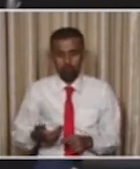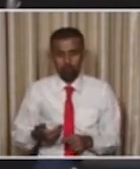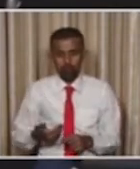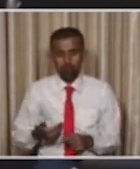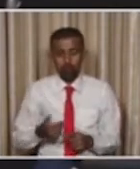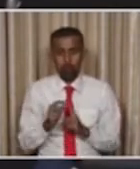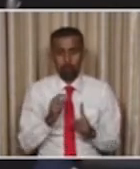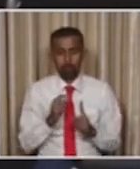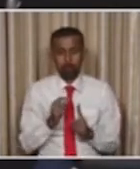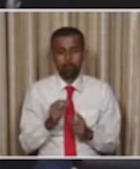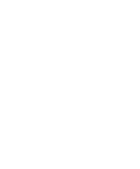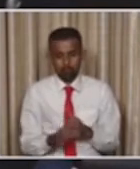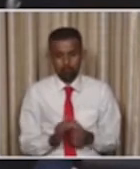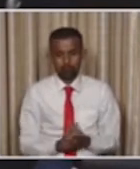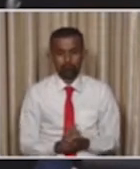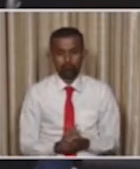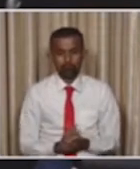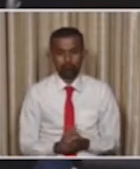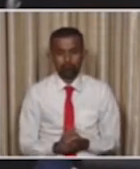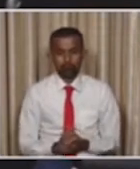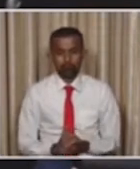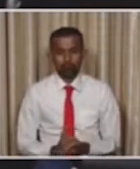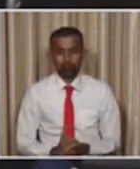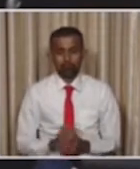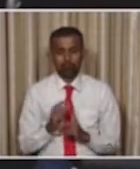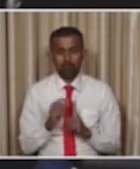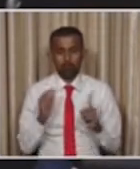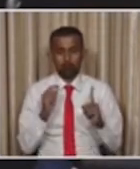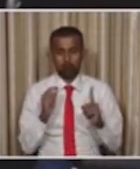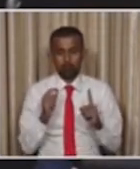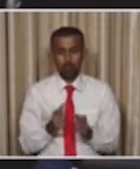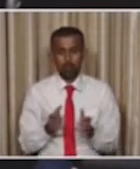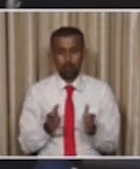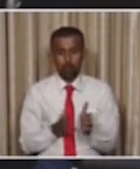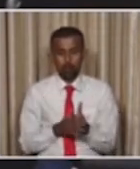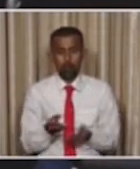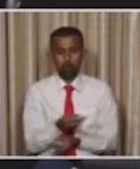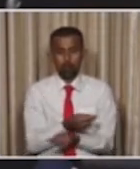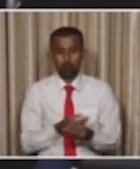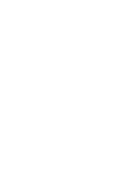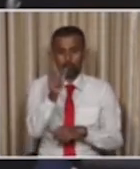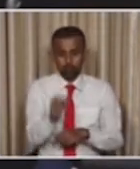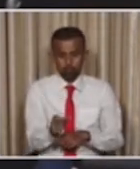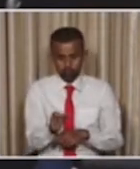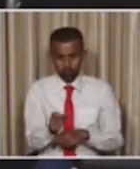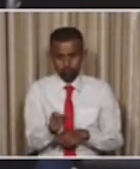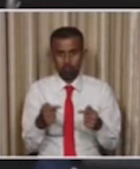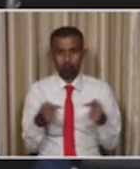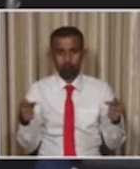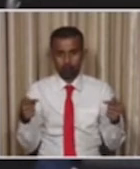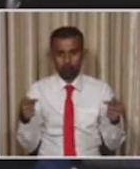මේ පාර්ලිමේන්තුවේ ස්ථාපිත කරලා තියෙන්නේ. එතකොට පාර්ලිමේන්තුවේ කාරක සභාවක සභාපතිවරයෙකුට